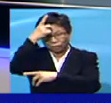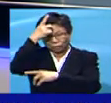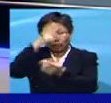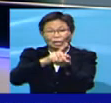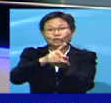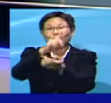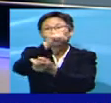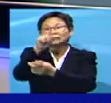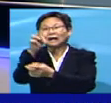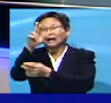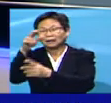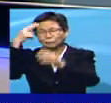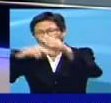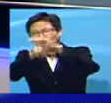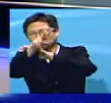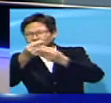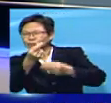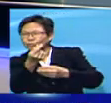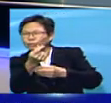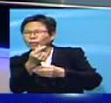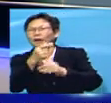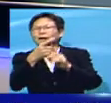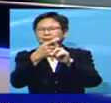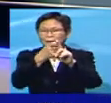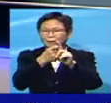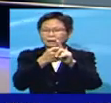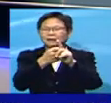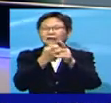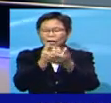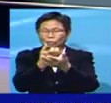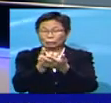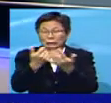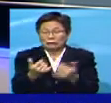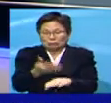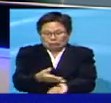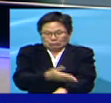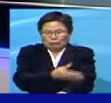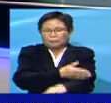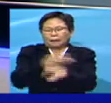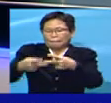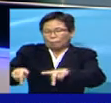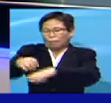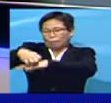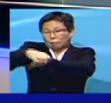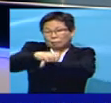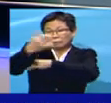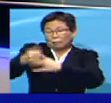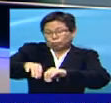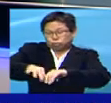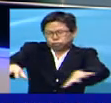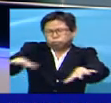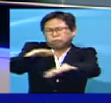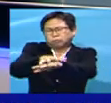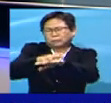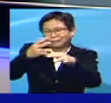berkata, unjuran nilai itu dibuat berasaskan persekitaran ekonomi yang semakin pulih dan pasaran ekspor yang berkembang